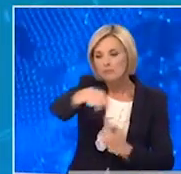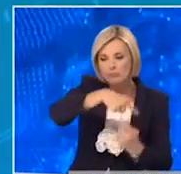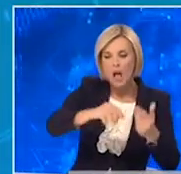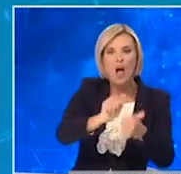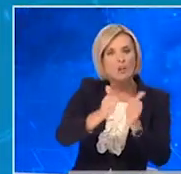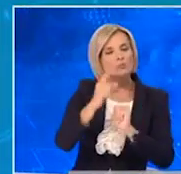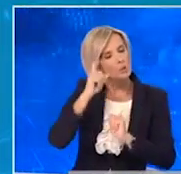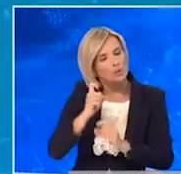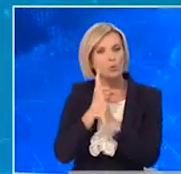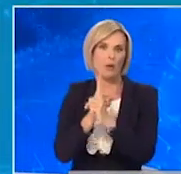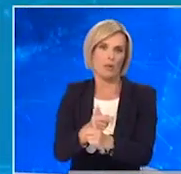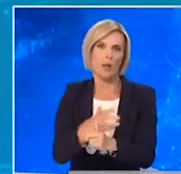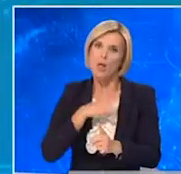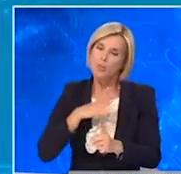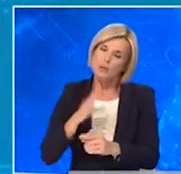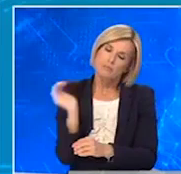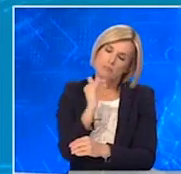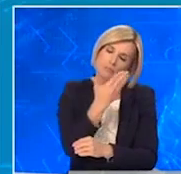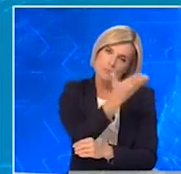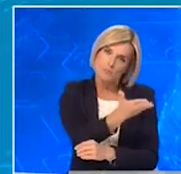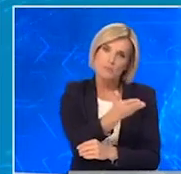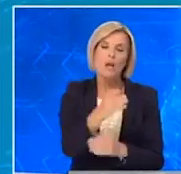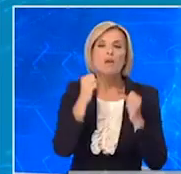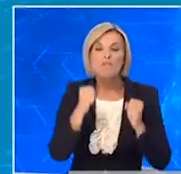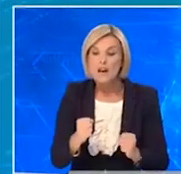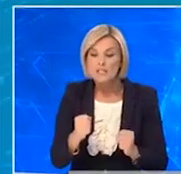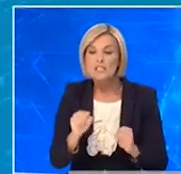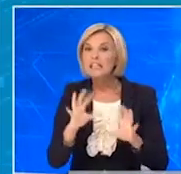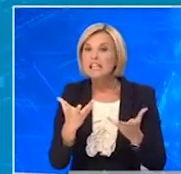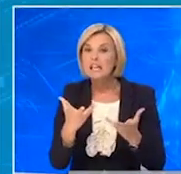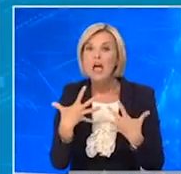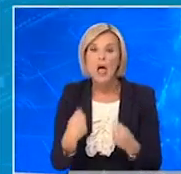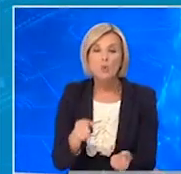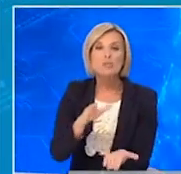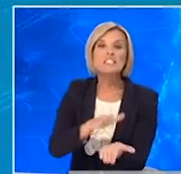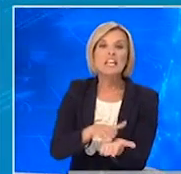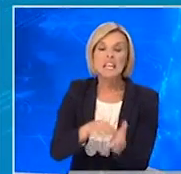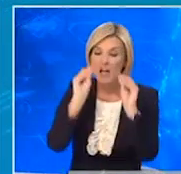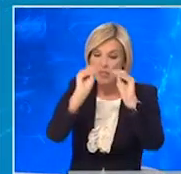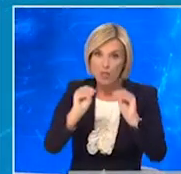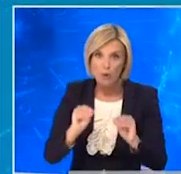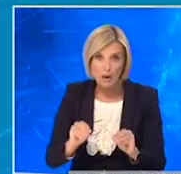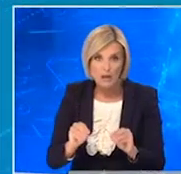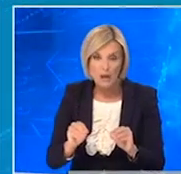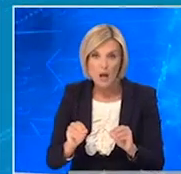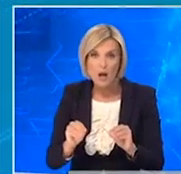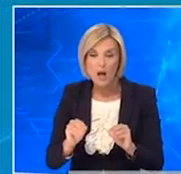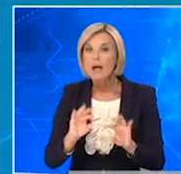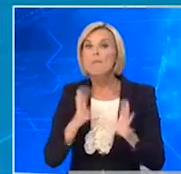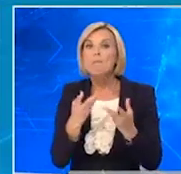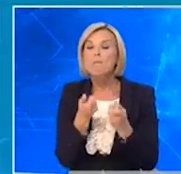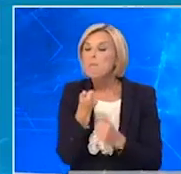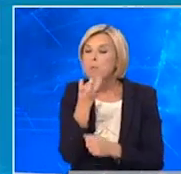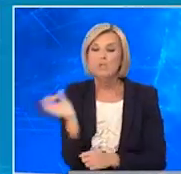αθλητισμό, όποιες εισηγήσεις υπάρχουν θα πρέπει να βασιστούν στα πραγματικά δεδομένα και το βασικότερο είναι πάνω στα βασικά